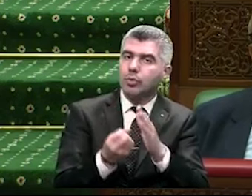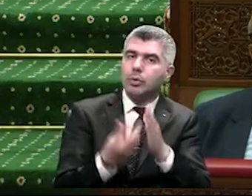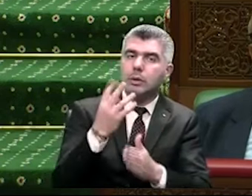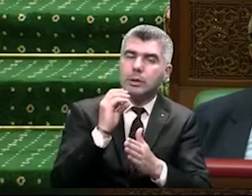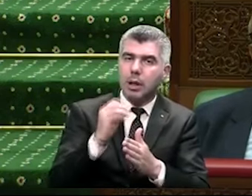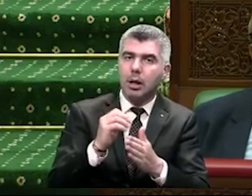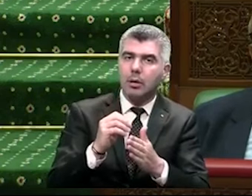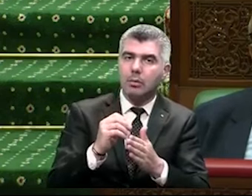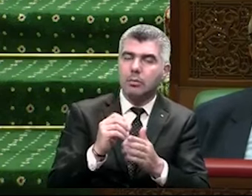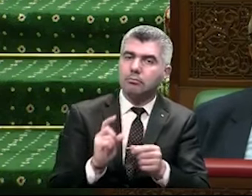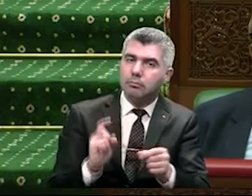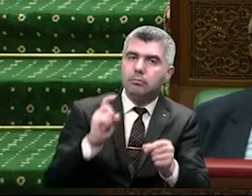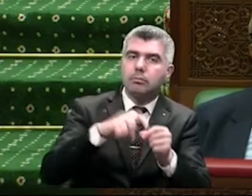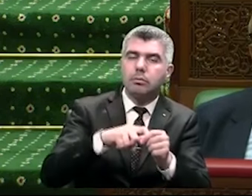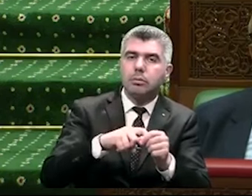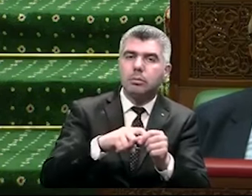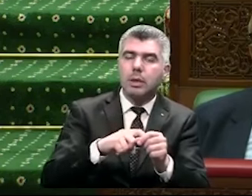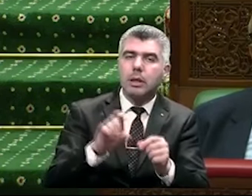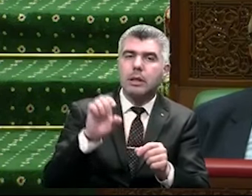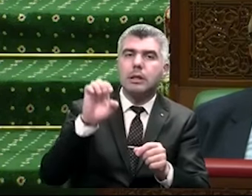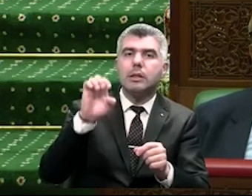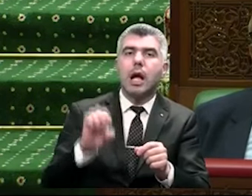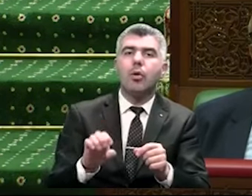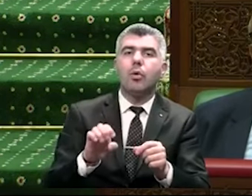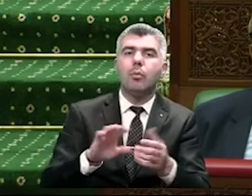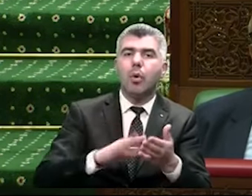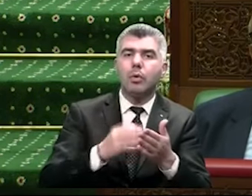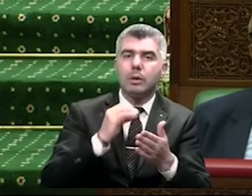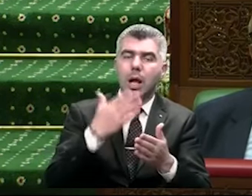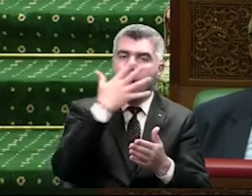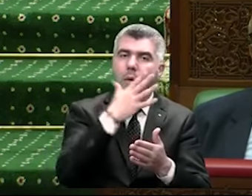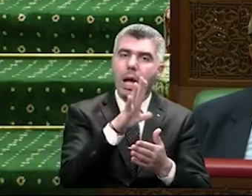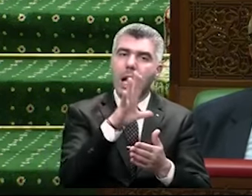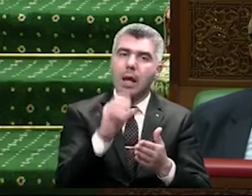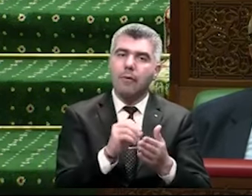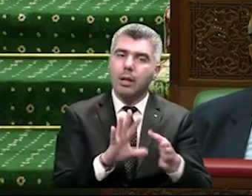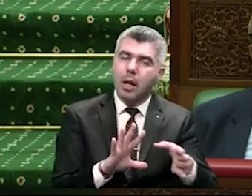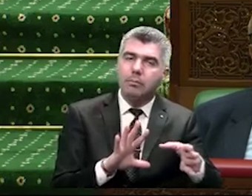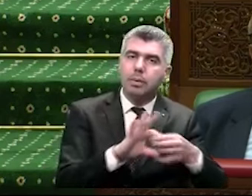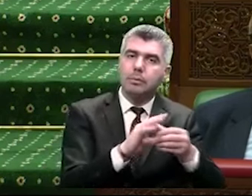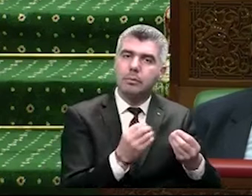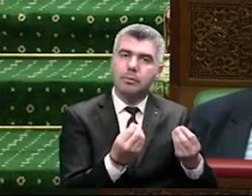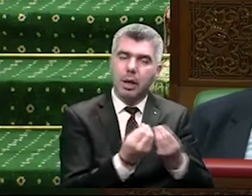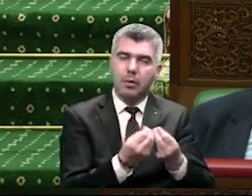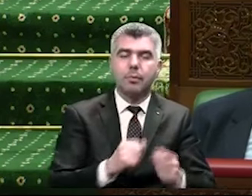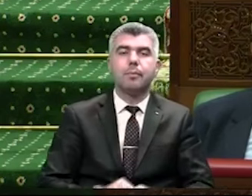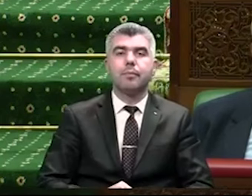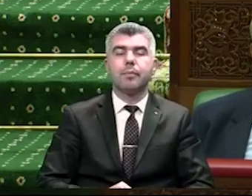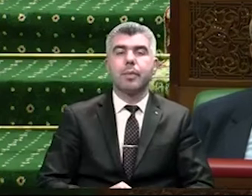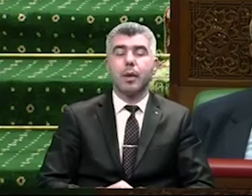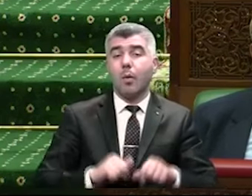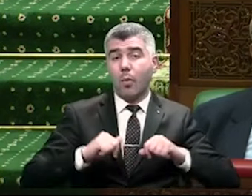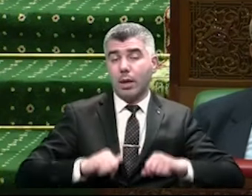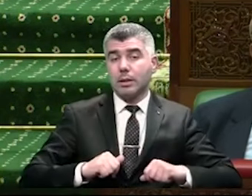تشكل قادره حقيقيه بالاقاليم الجنوبيه على مستوى الغرب الافريقي سيد الرئيس سيد الوزير المحترم اننا في